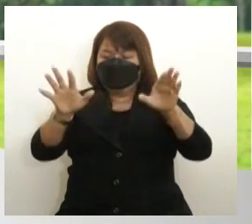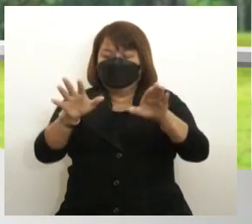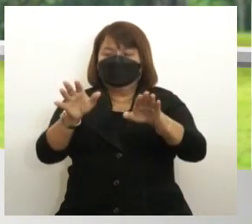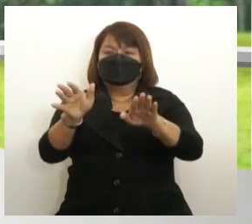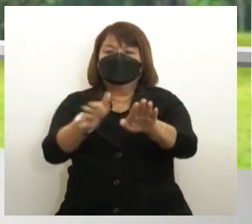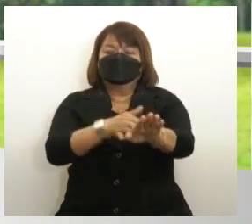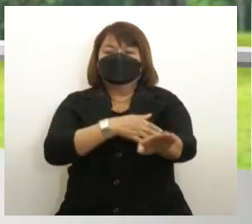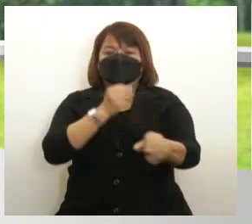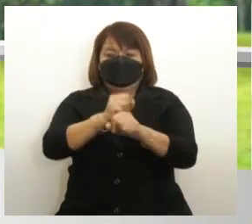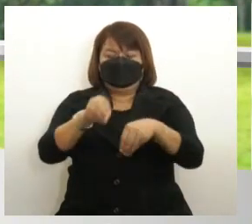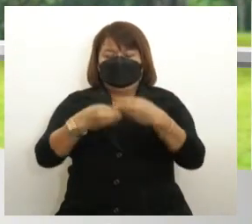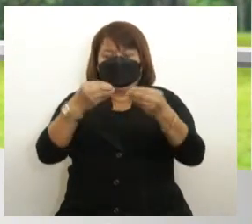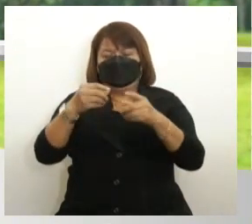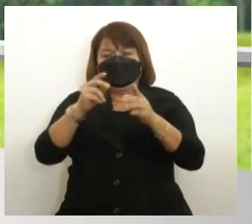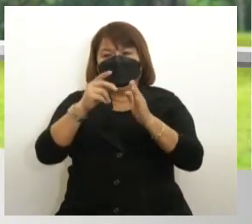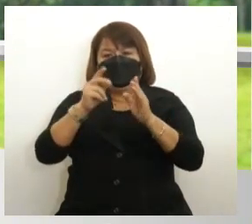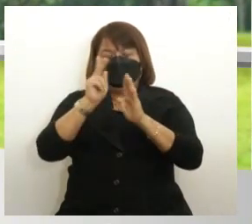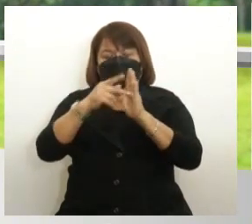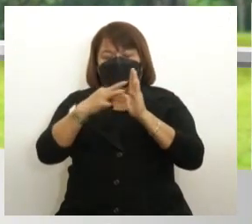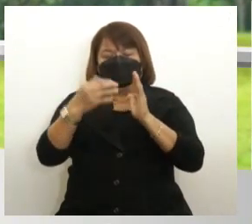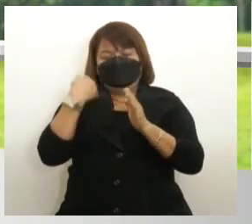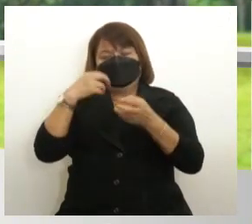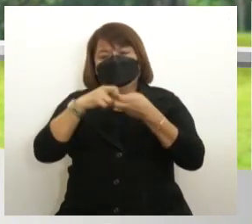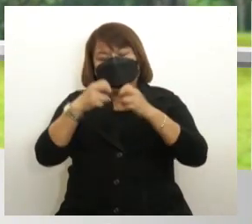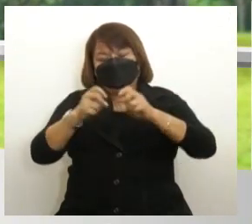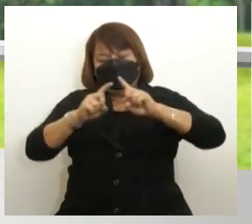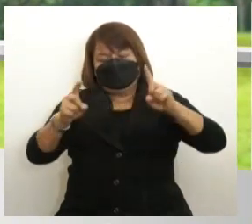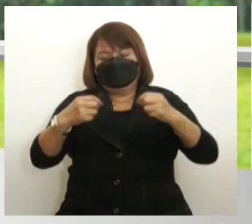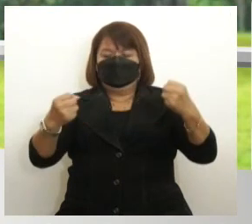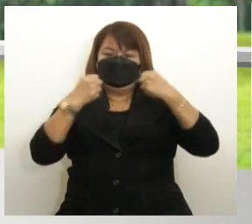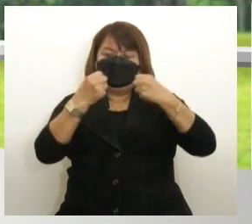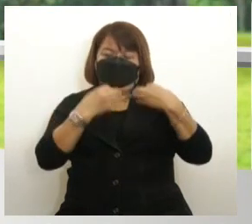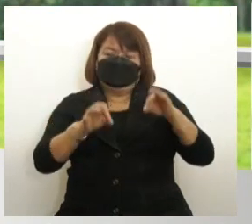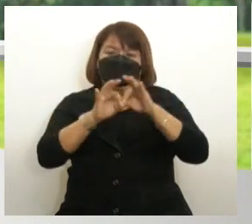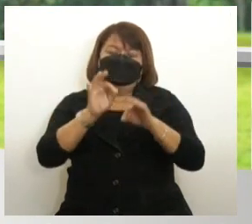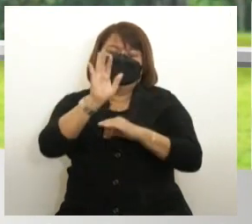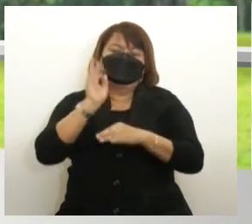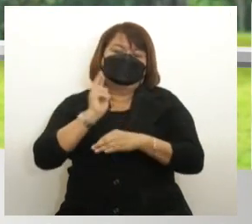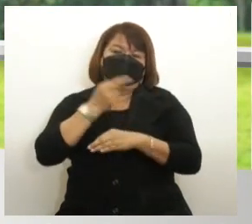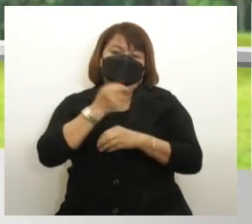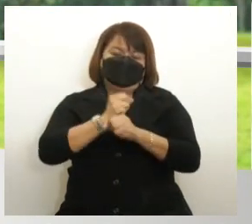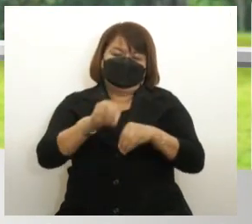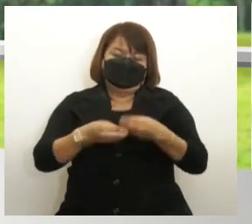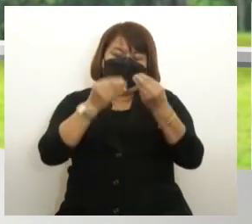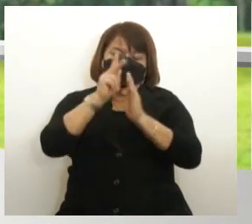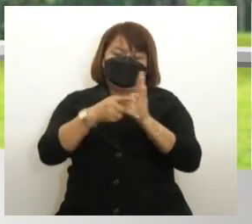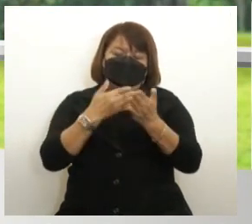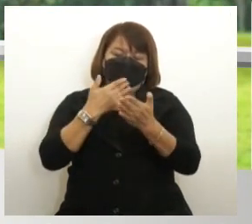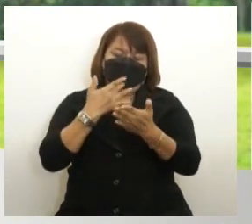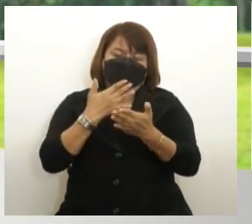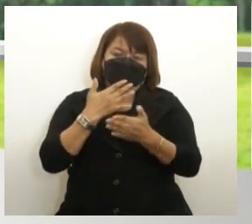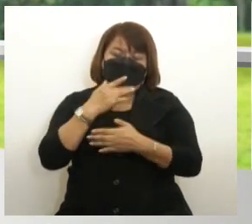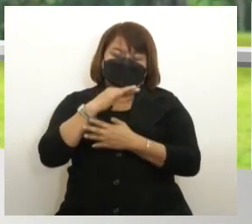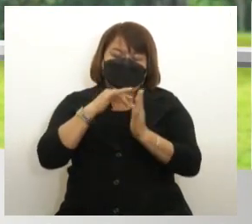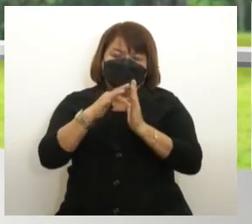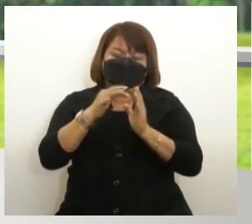ทำให้ในเรื่องของการศึกษานั้นเกิดปัญหาต่างๆมากมายแต่ด้วยกำลังอันสำคัญของพวกเราสามารถที่จะทำให้คุณภาพการศึกษาของเรานั้นเดินหน้าต่อไ